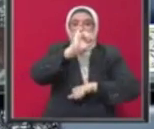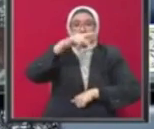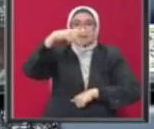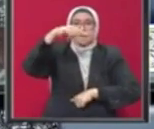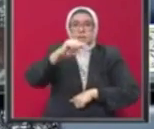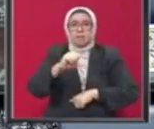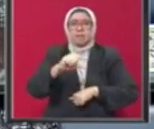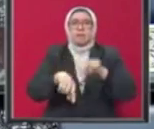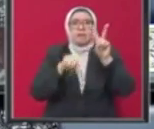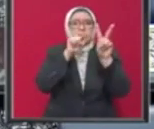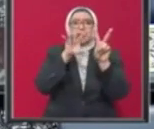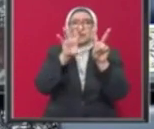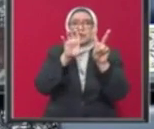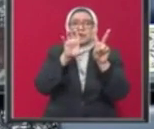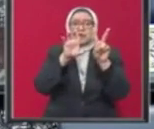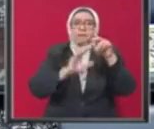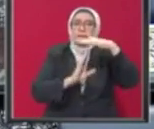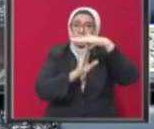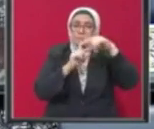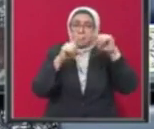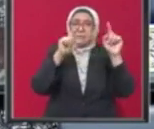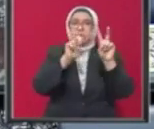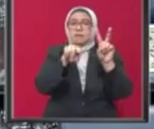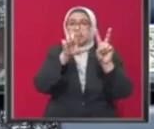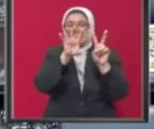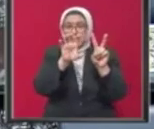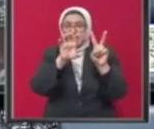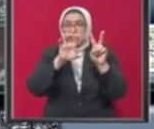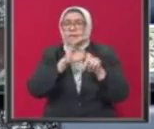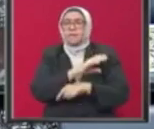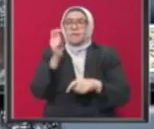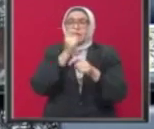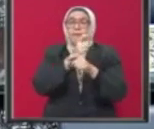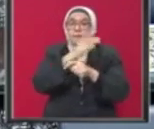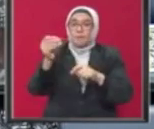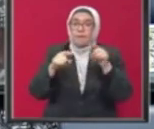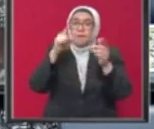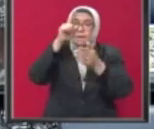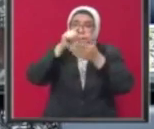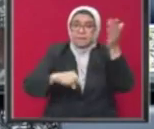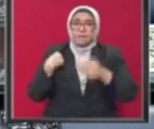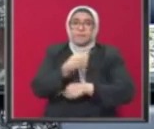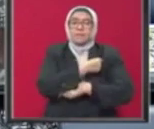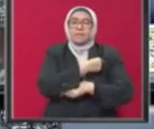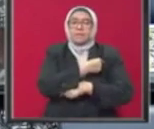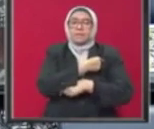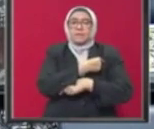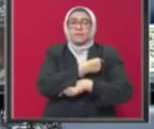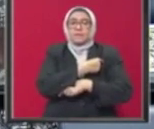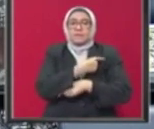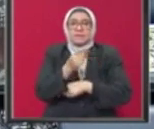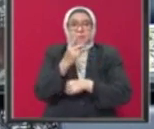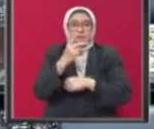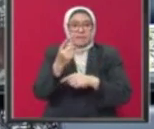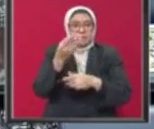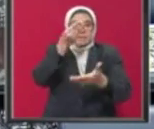harga kad belang sebagai contoh bawah daripada RM2.50. Tetapi apa yang kita mohon kerajaan dan diluluskan dalam